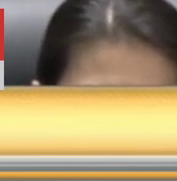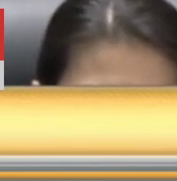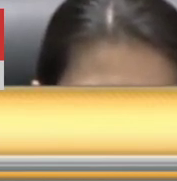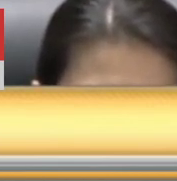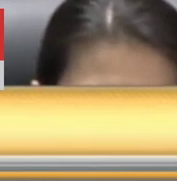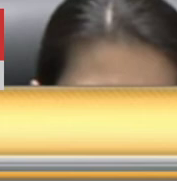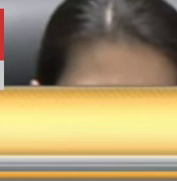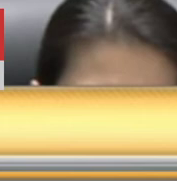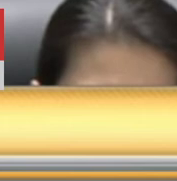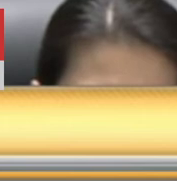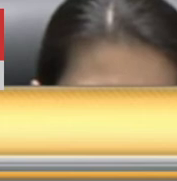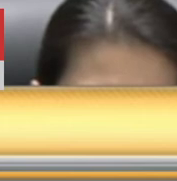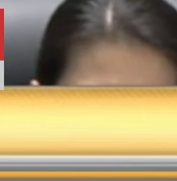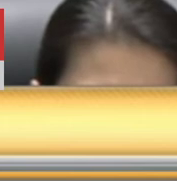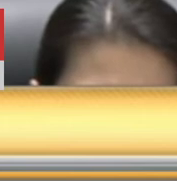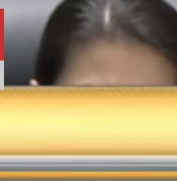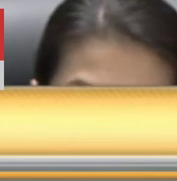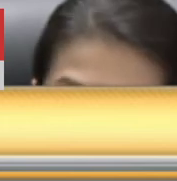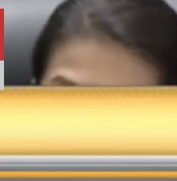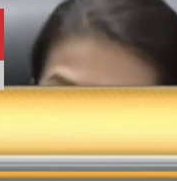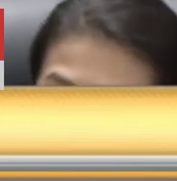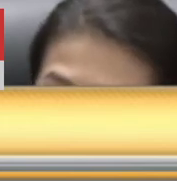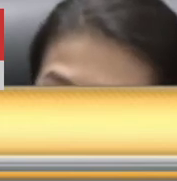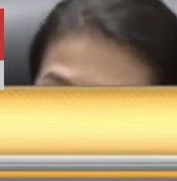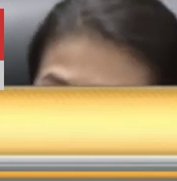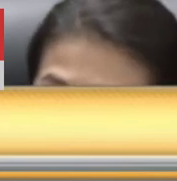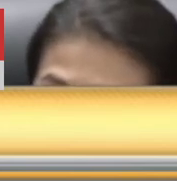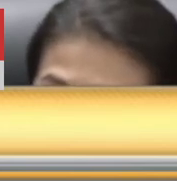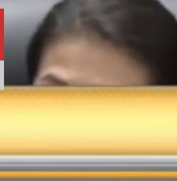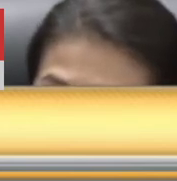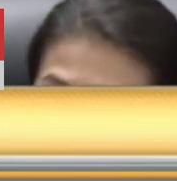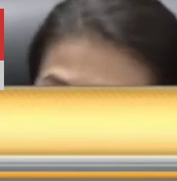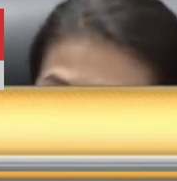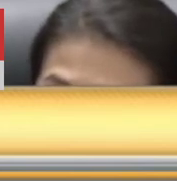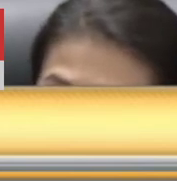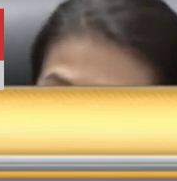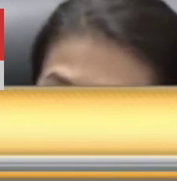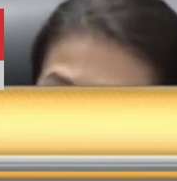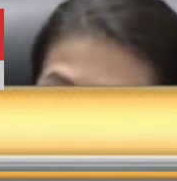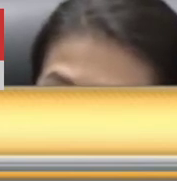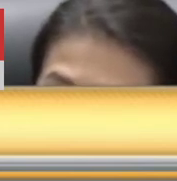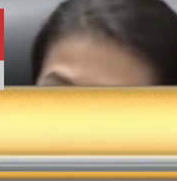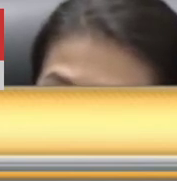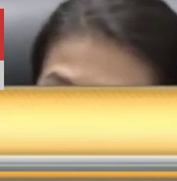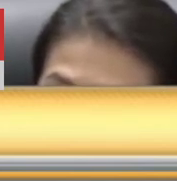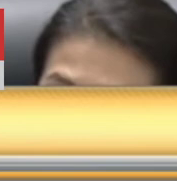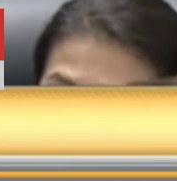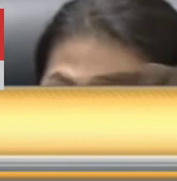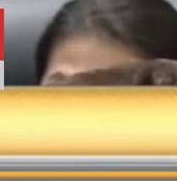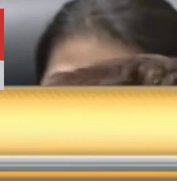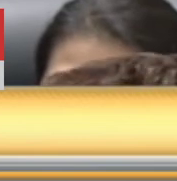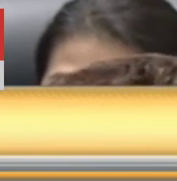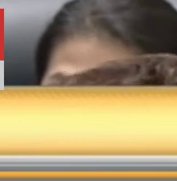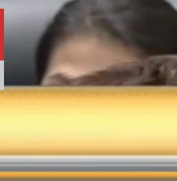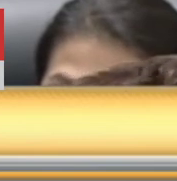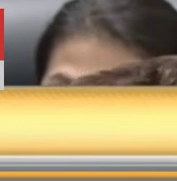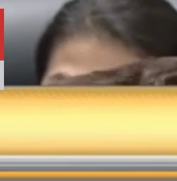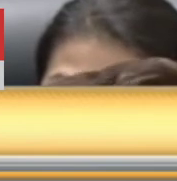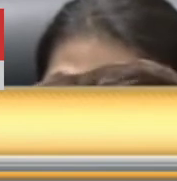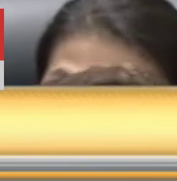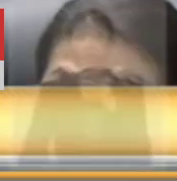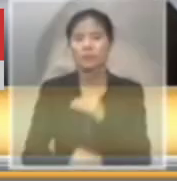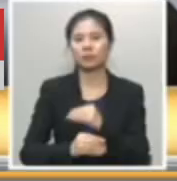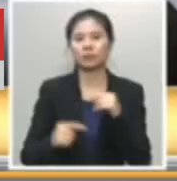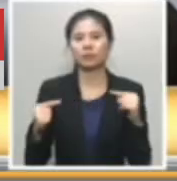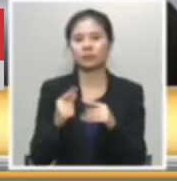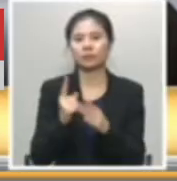น 62,000 ล้านบาทเศษแล้วเนี่ยนะครับส่วนที่ถูกจัดสรรเพิ่มเติมมัน